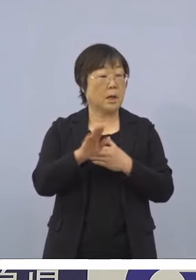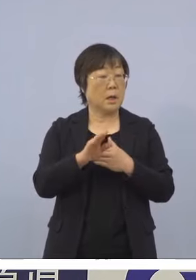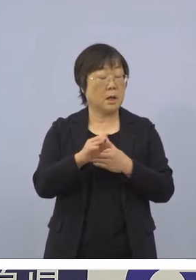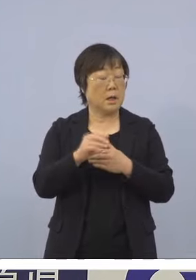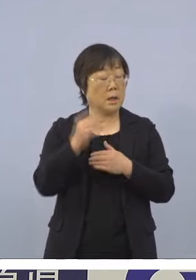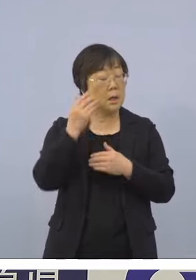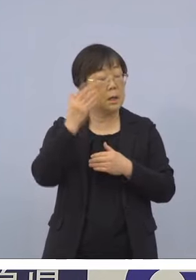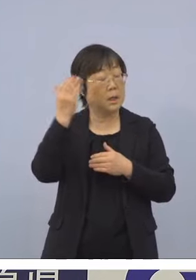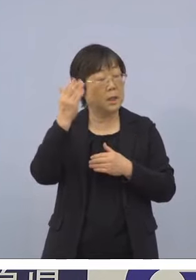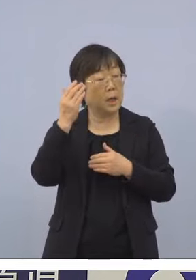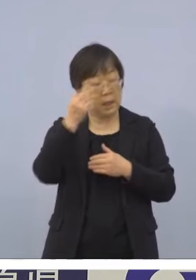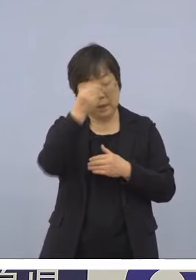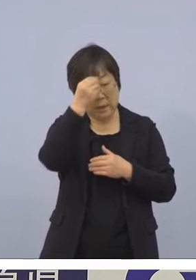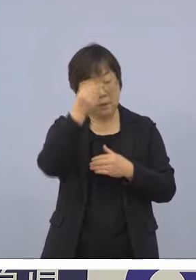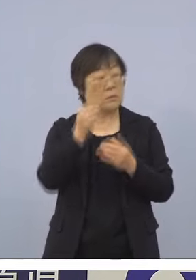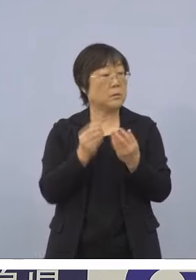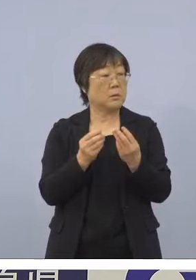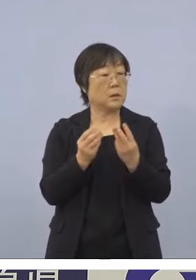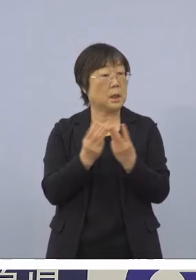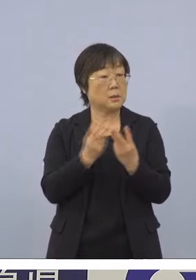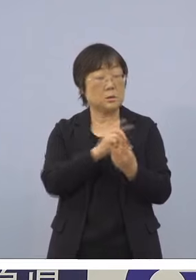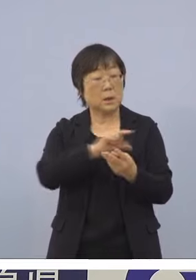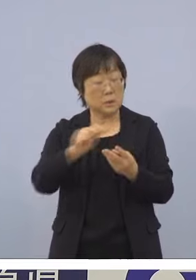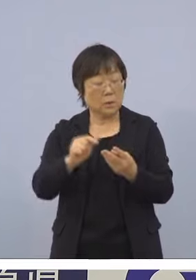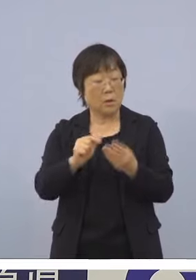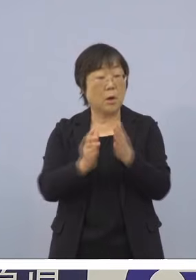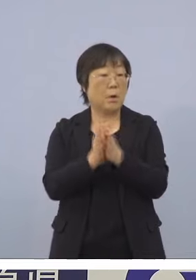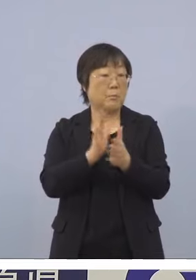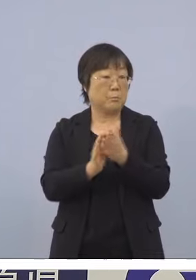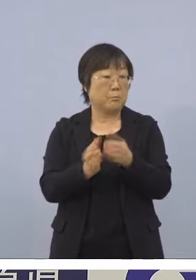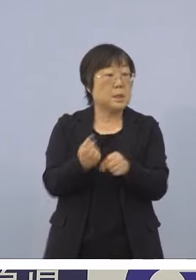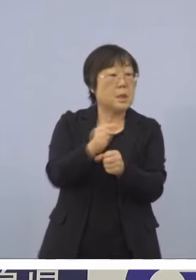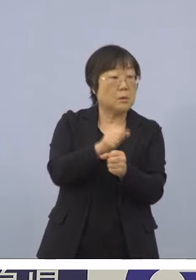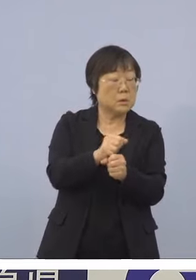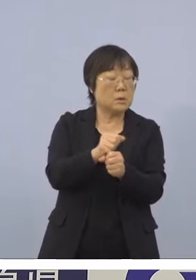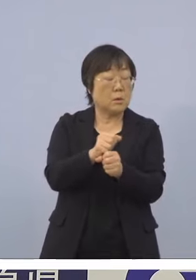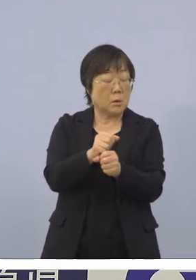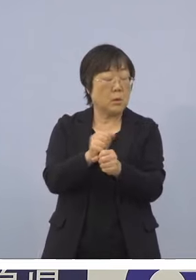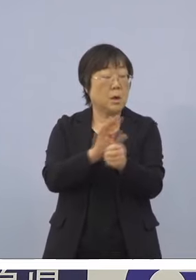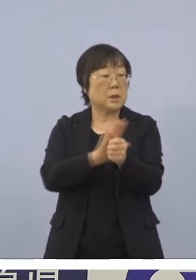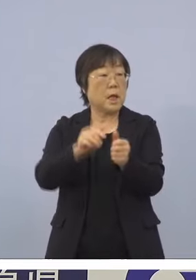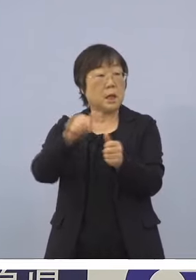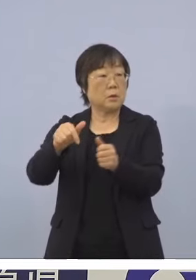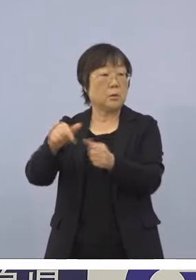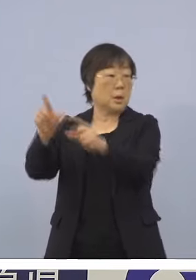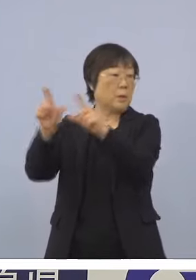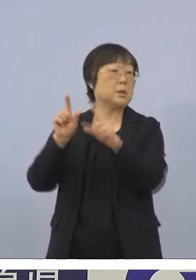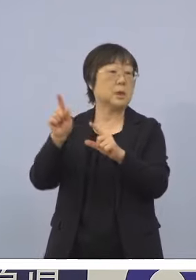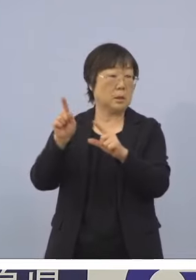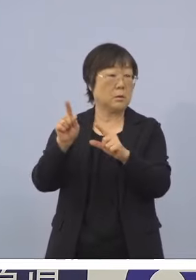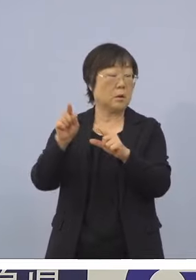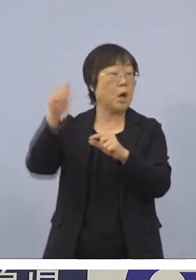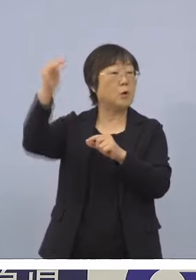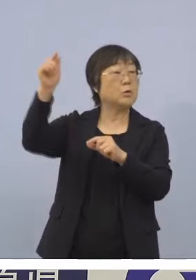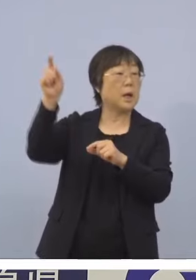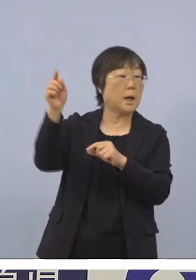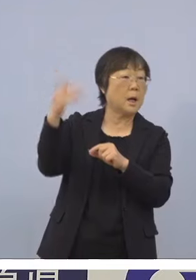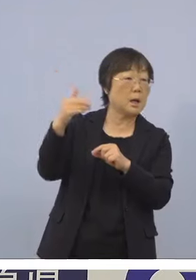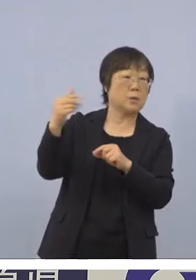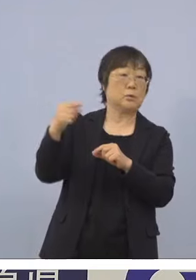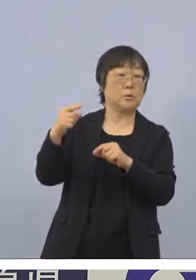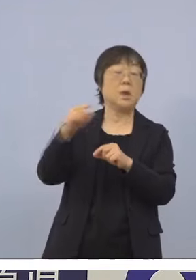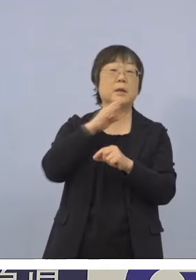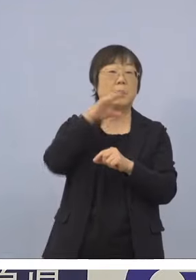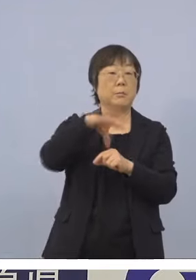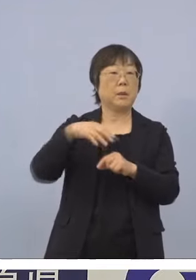想定をもう一回見直すという内閣がおっしゃってますがですね、これはトップダウンであって、やっぱ現場を知っているわけじ